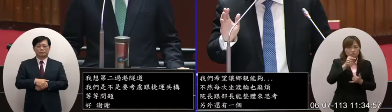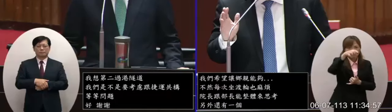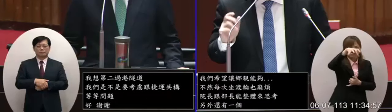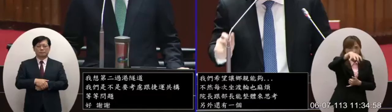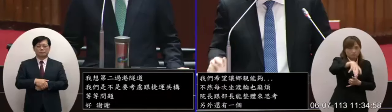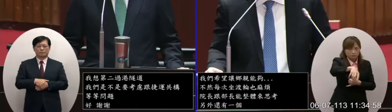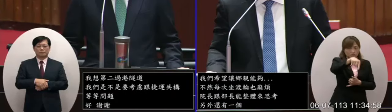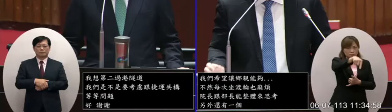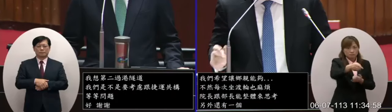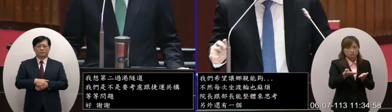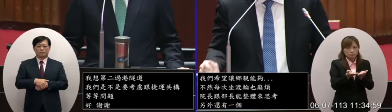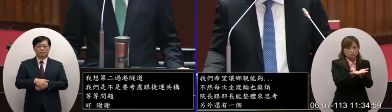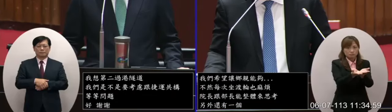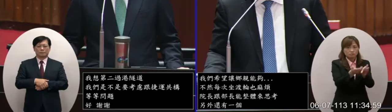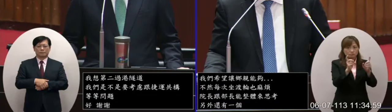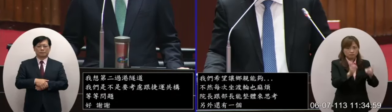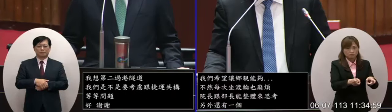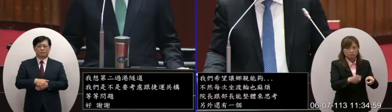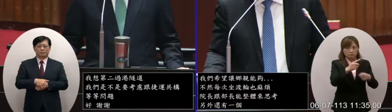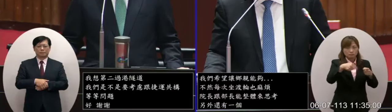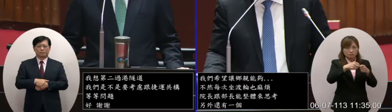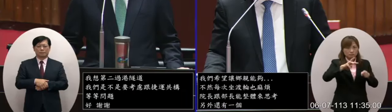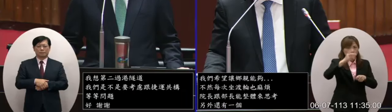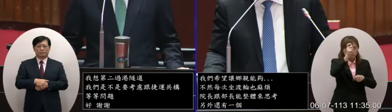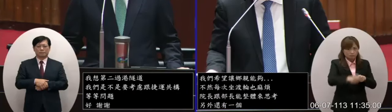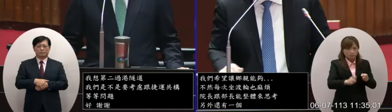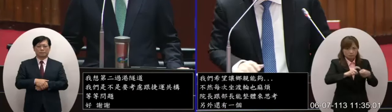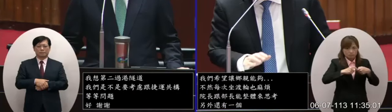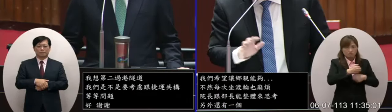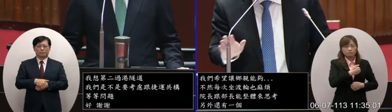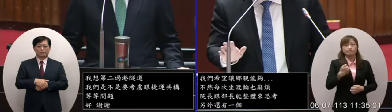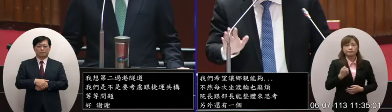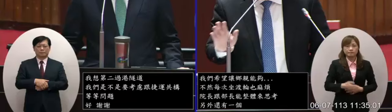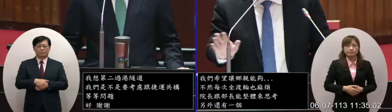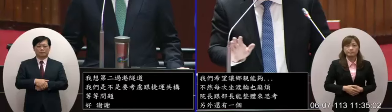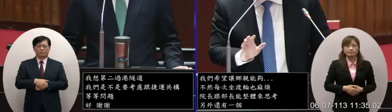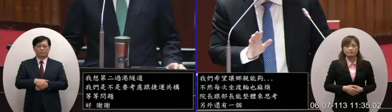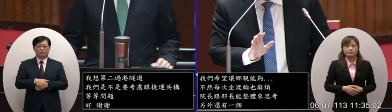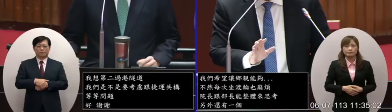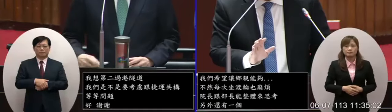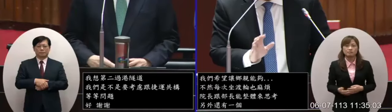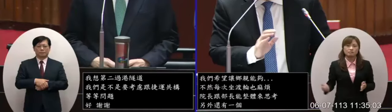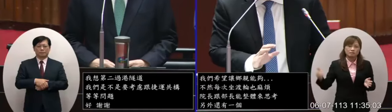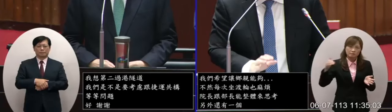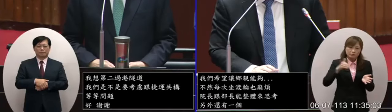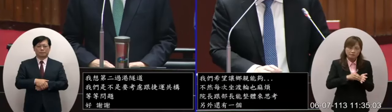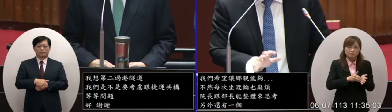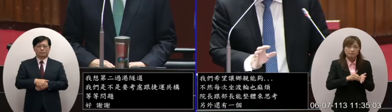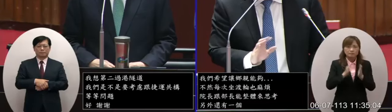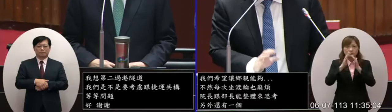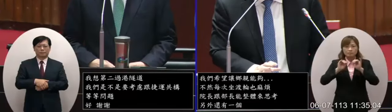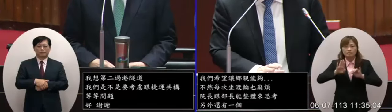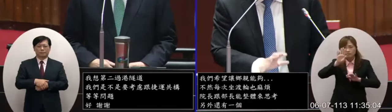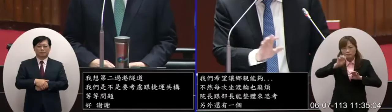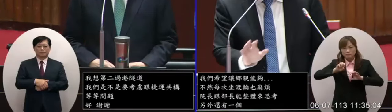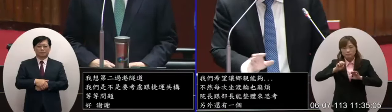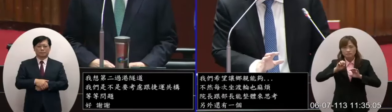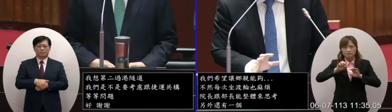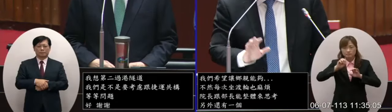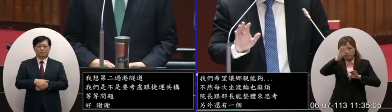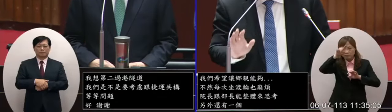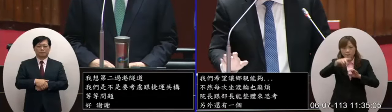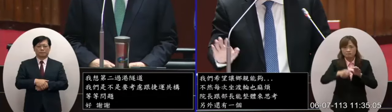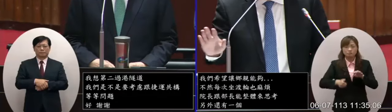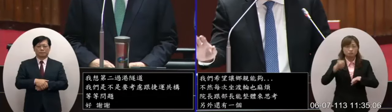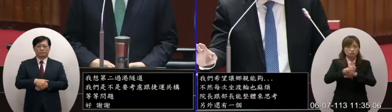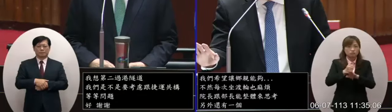一年为台湾创造300亿以上的一个经济的产值哈。那这终于来经过在民党执政的时候，我们投了80亿来做全面